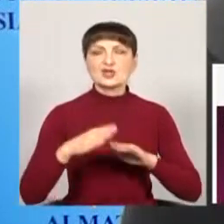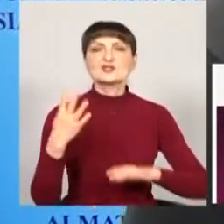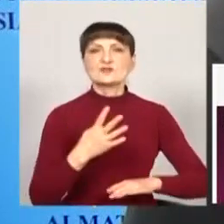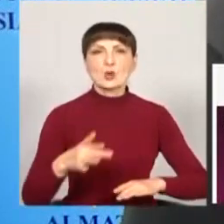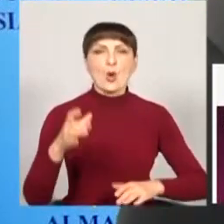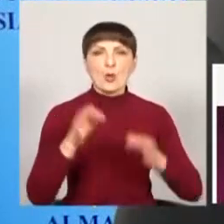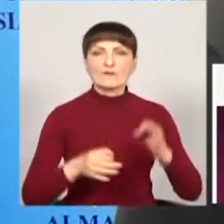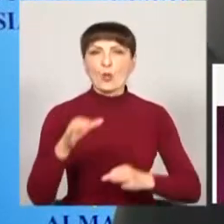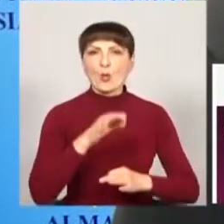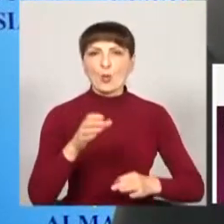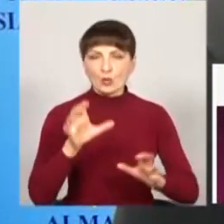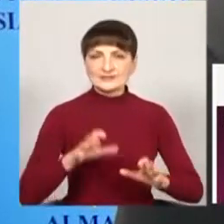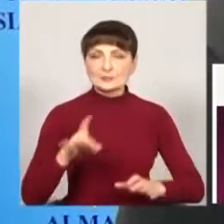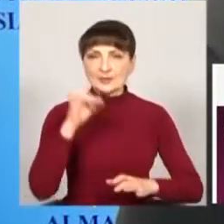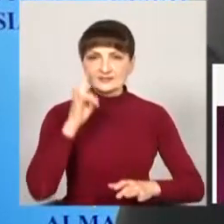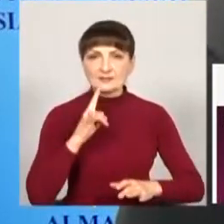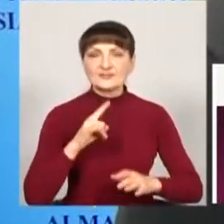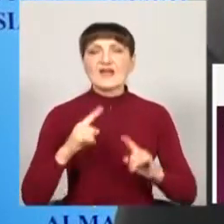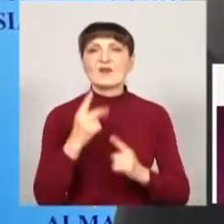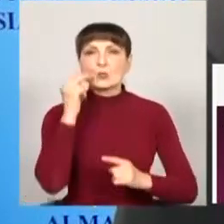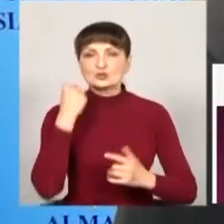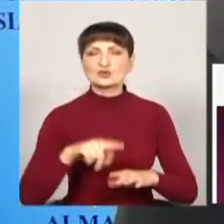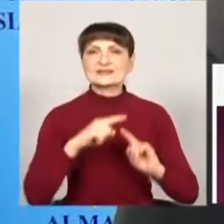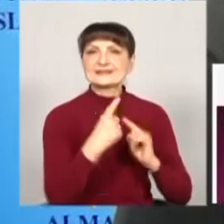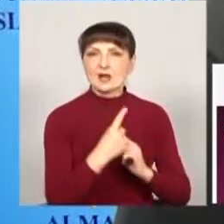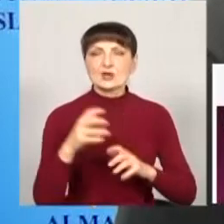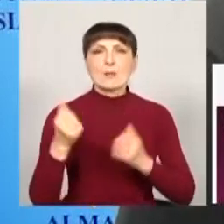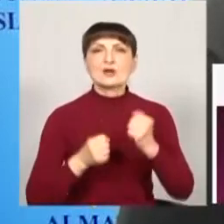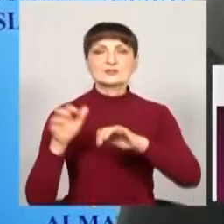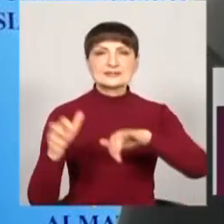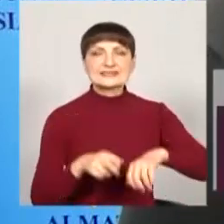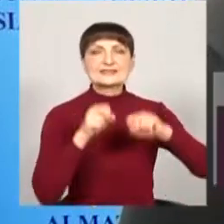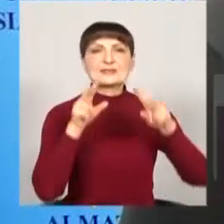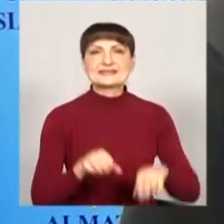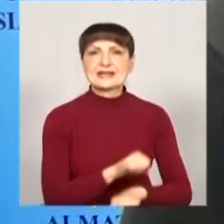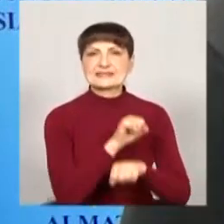Республики Казахстан. Водитель водворен под стражу, автомашина изъята и помещена на спецстоянку.